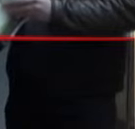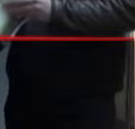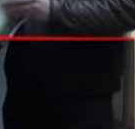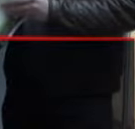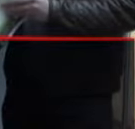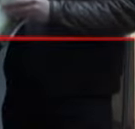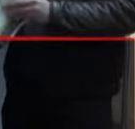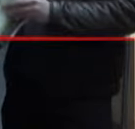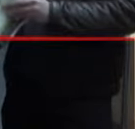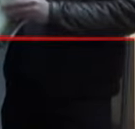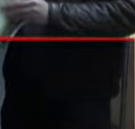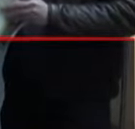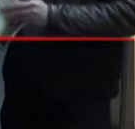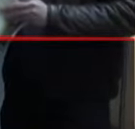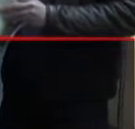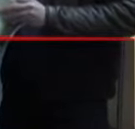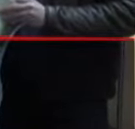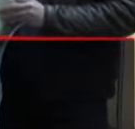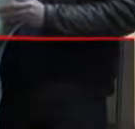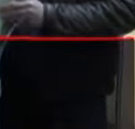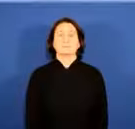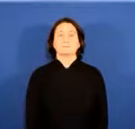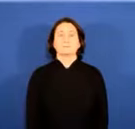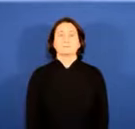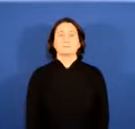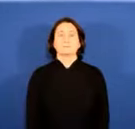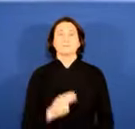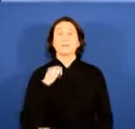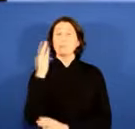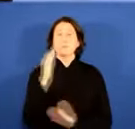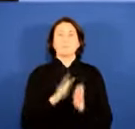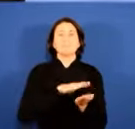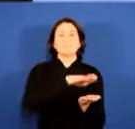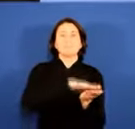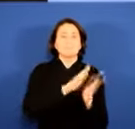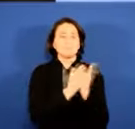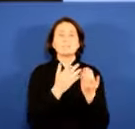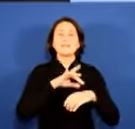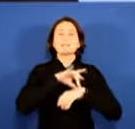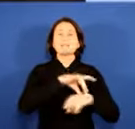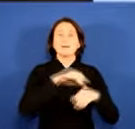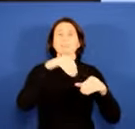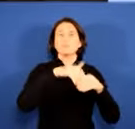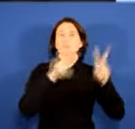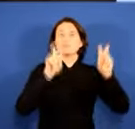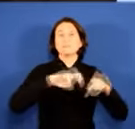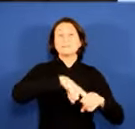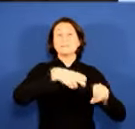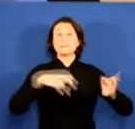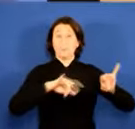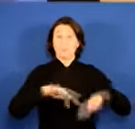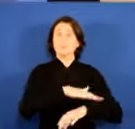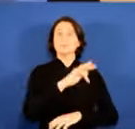Bizkaiko Foru Aldundiak argitaratutako Bizkaiko Txakolina bidaia gidak Gurman saria jaso du Espainiako estatuan ardoari